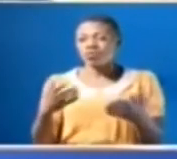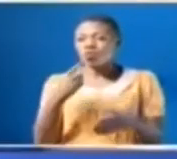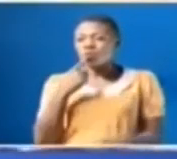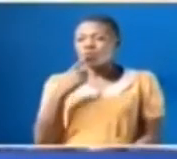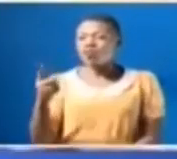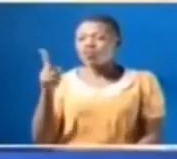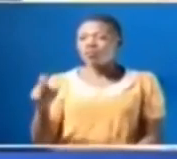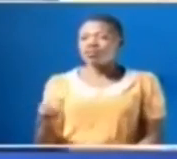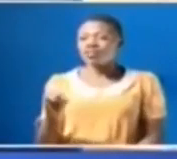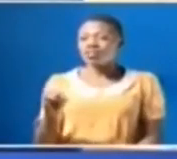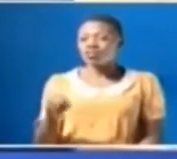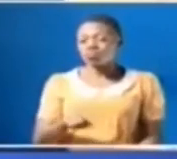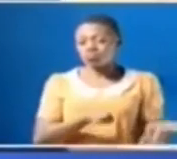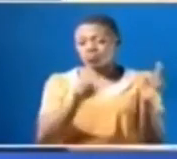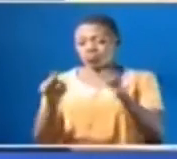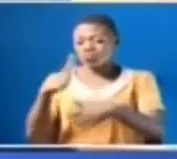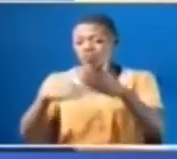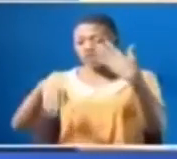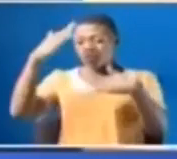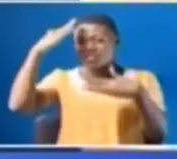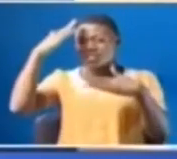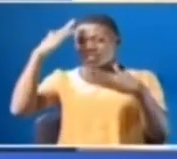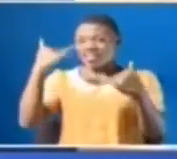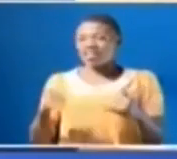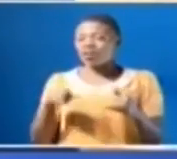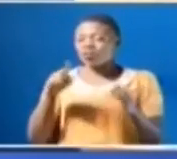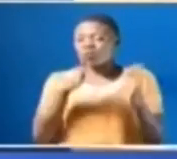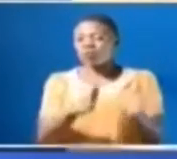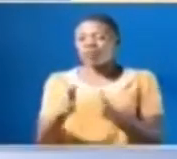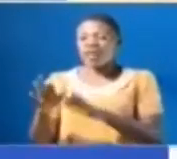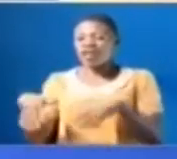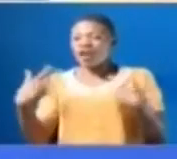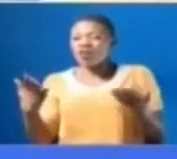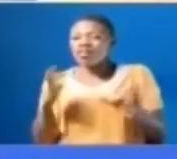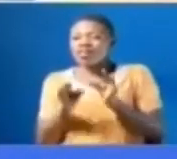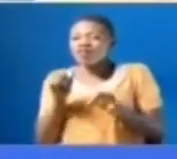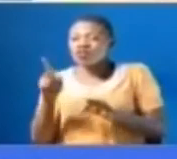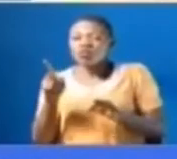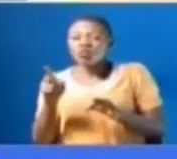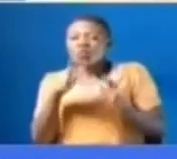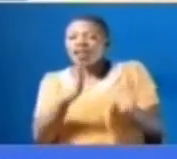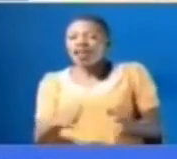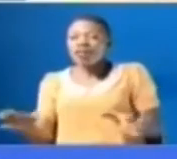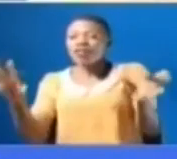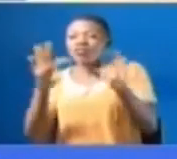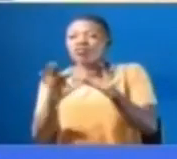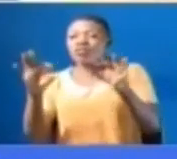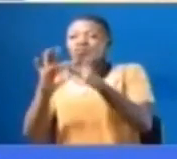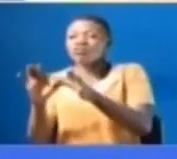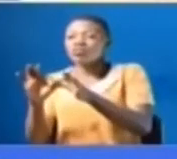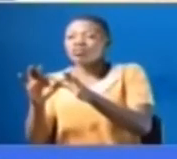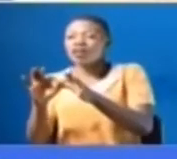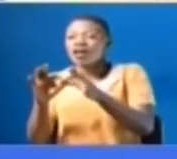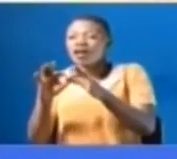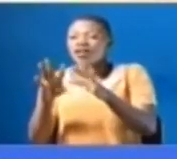itakuwa inaingia katika vyuo vikuu. Sasa wewe utakuwa unapanga nini ikiwa sasa hivi wewe unapanga kuunganisha na kuviondoa hivyo